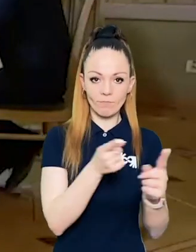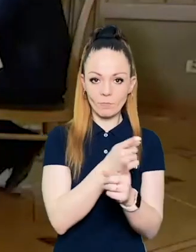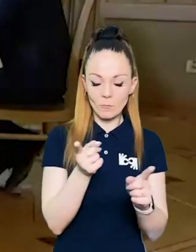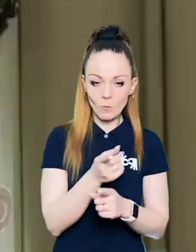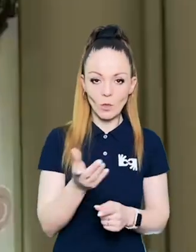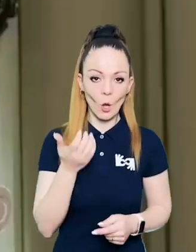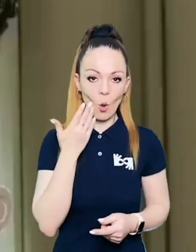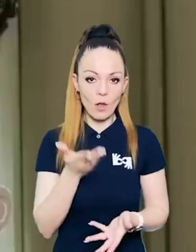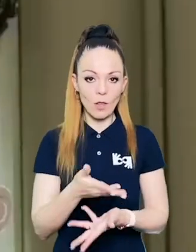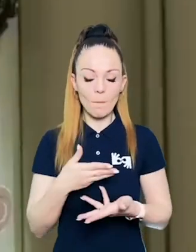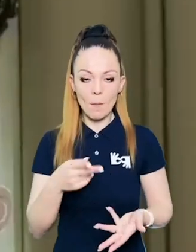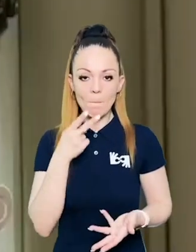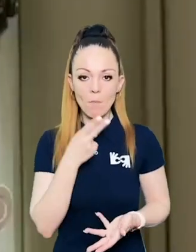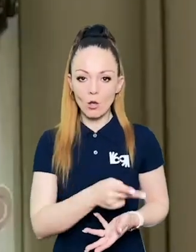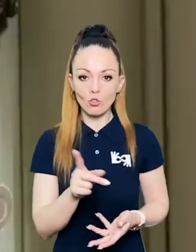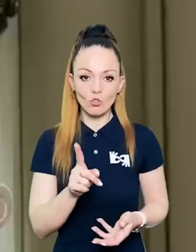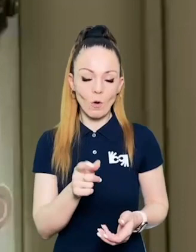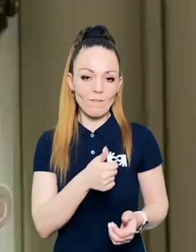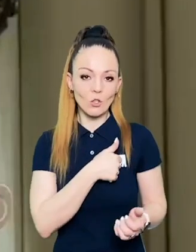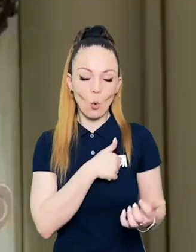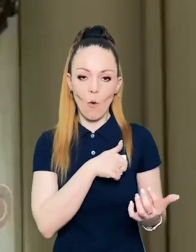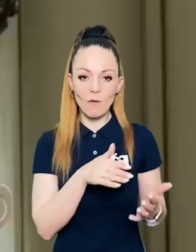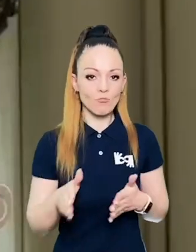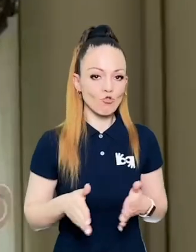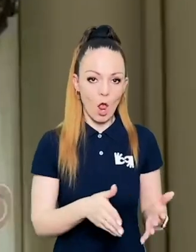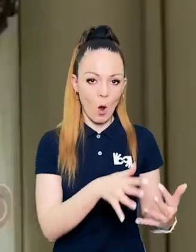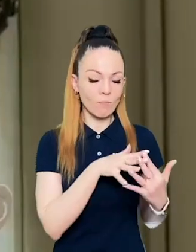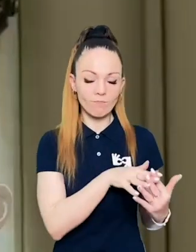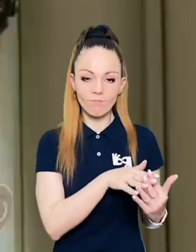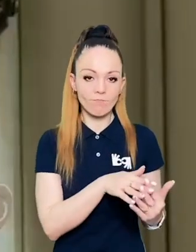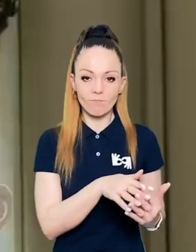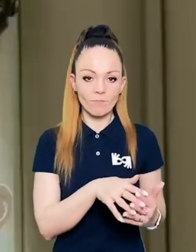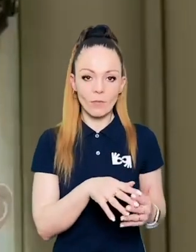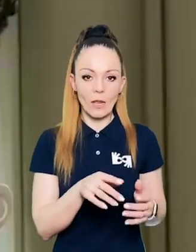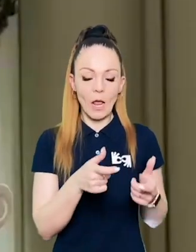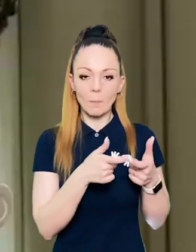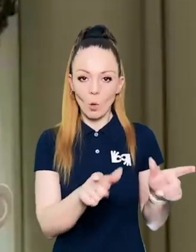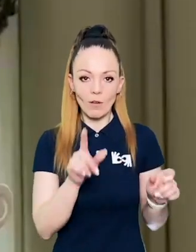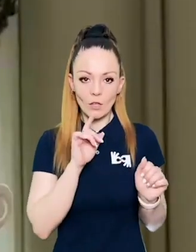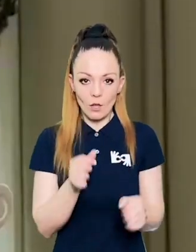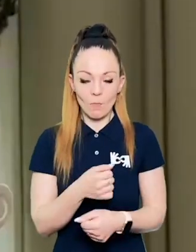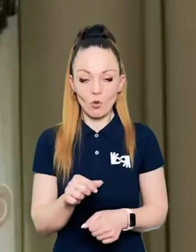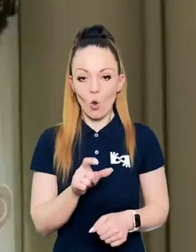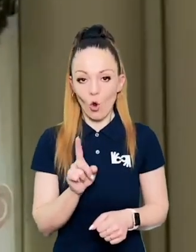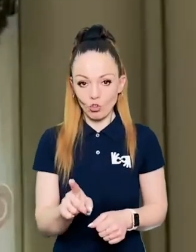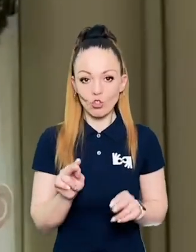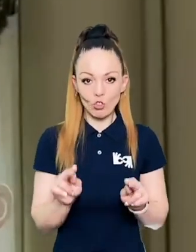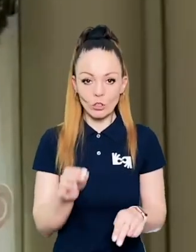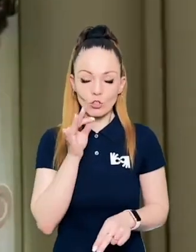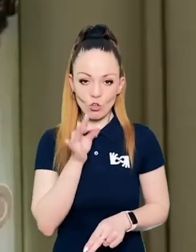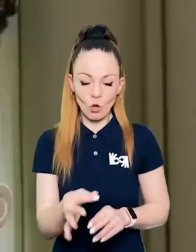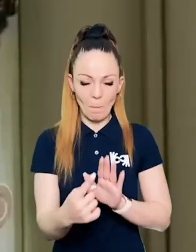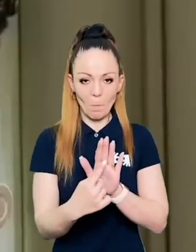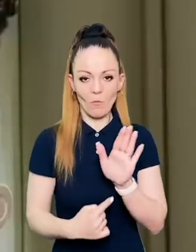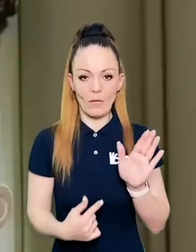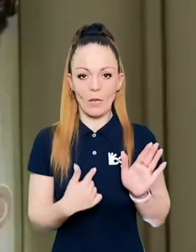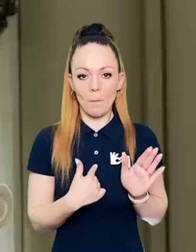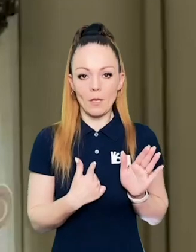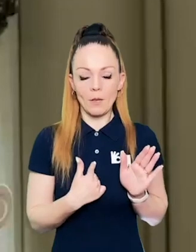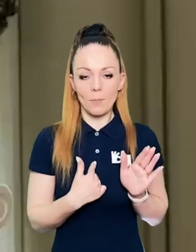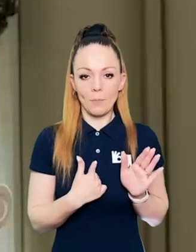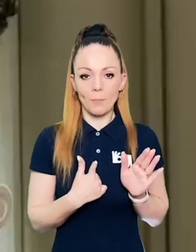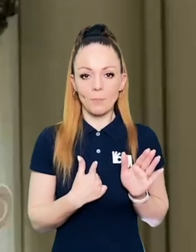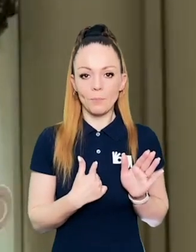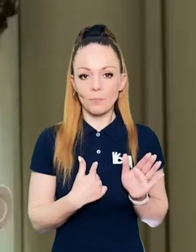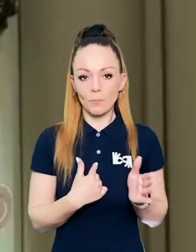Федерацією. Коли ми бачили, що військовим шляхом розблокувати неможливо. Хоча, чесно скажу, я, повірте